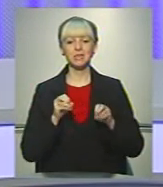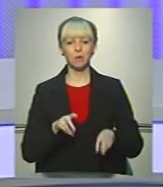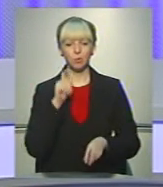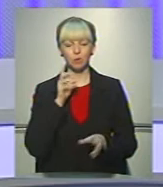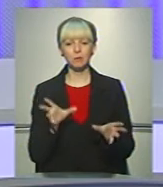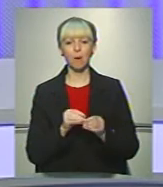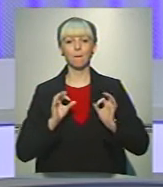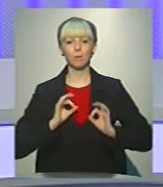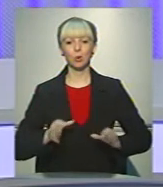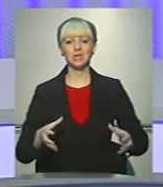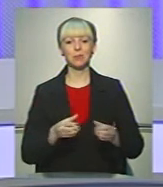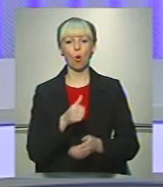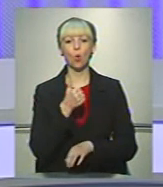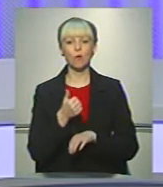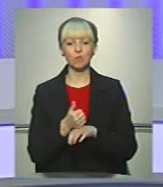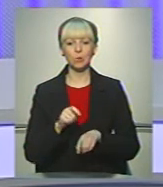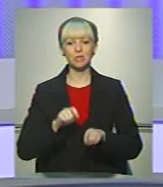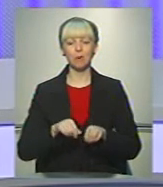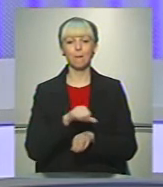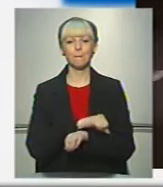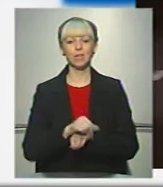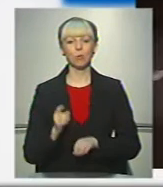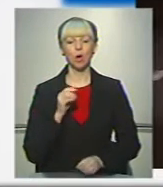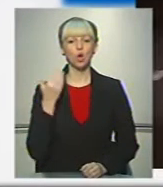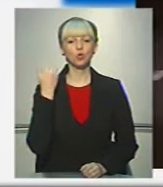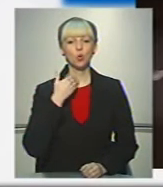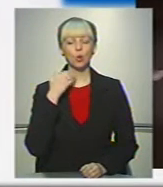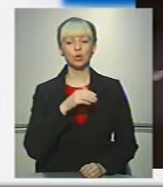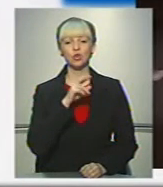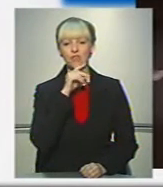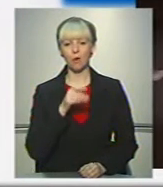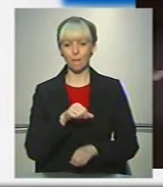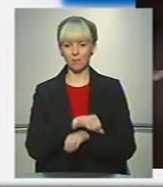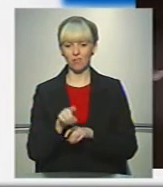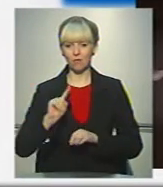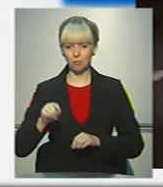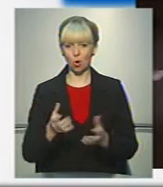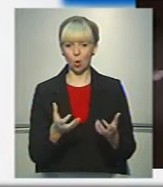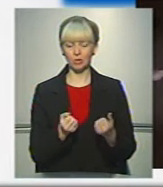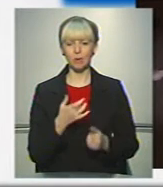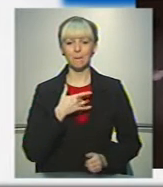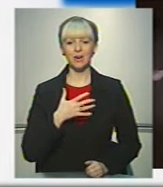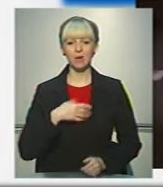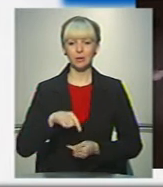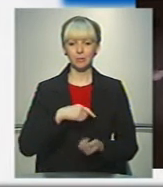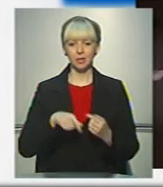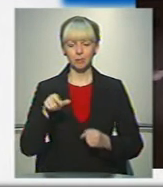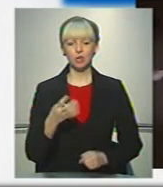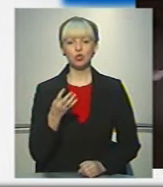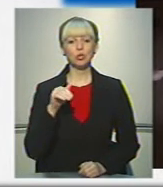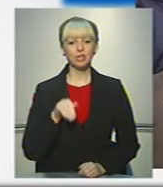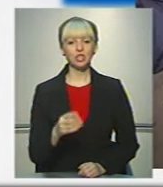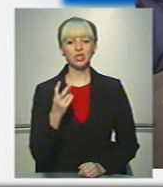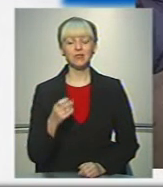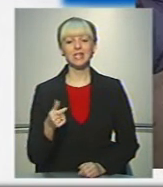з прокуратурою затримали головного інспектора митного поста Сокиряни Чернівецької митниці. Він вимагав та отримав від приватного підприємця